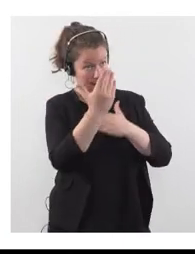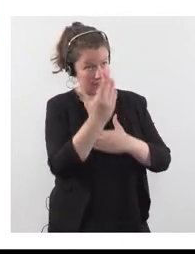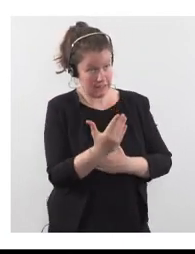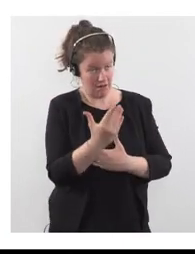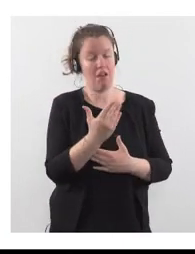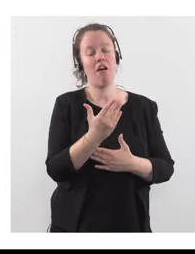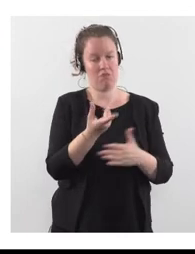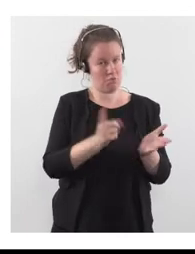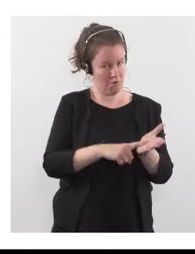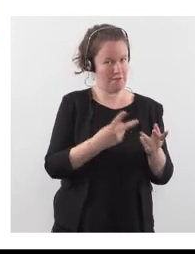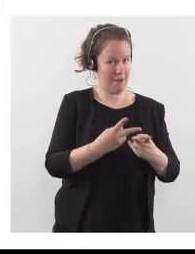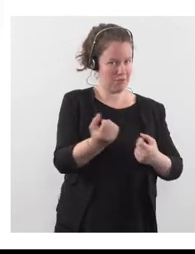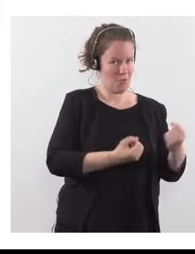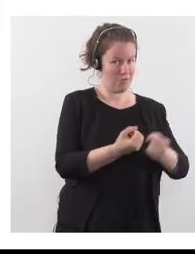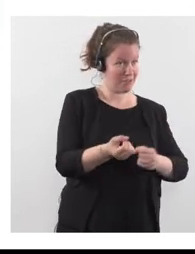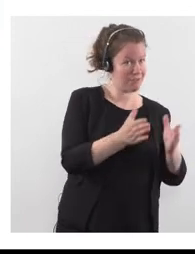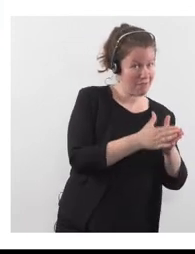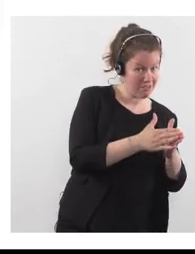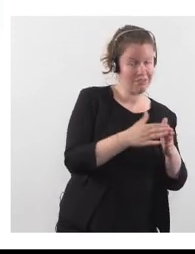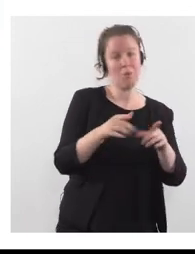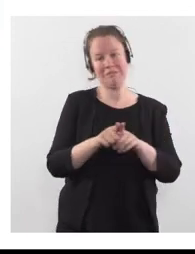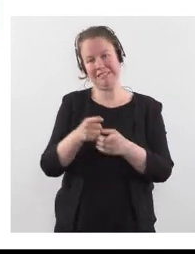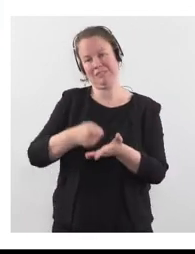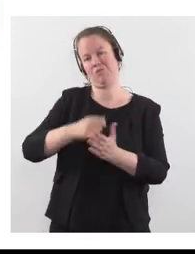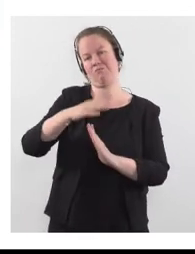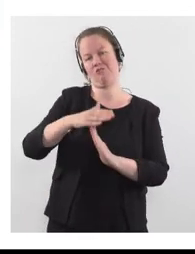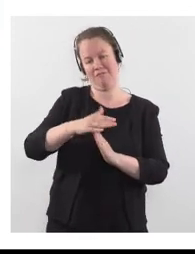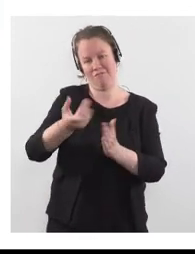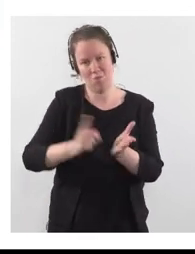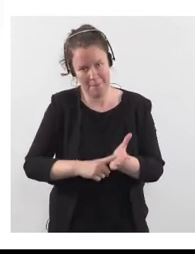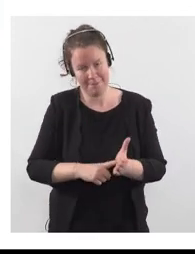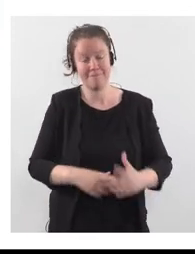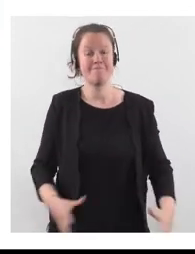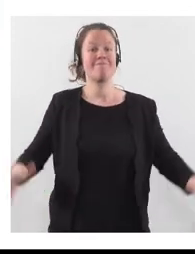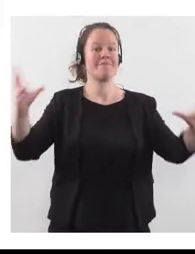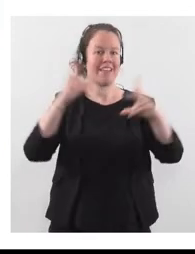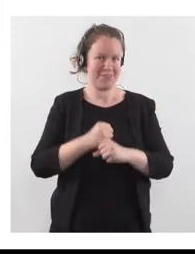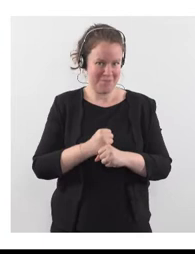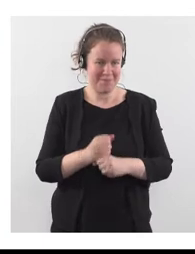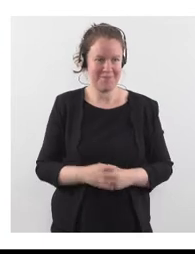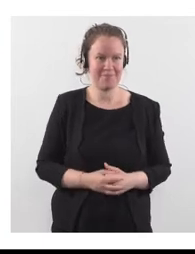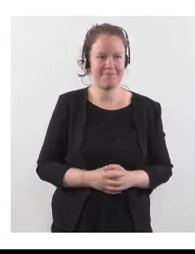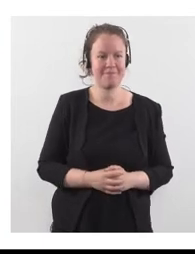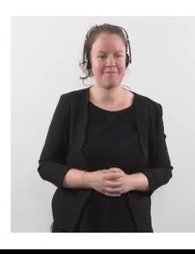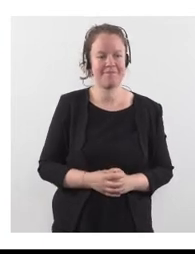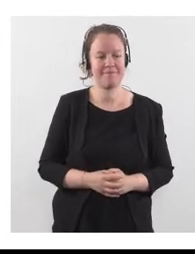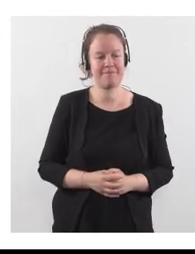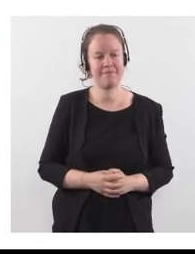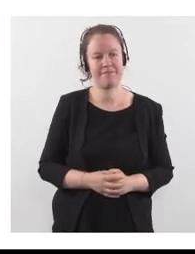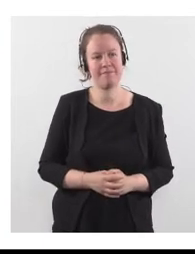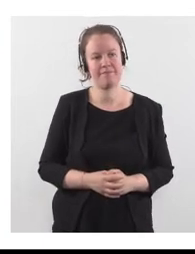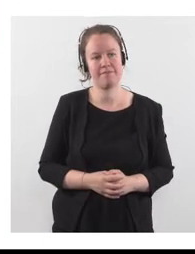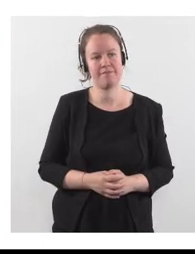de conduire et pour ouvrir des comptes bancaires également. Si je devais résumer, je dirais que vous